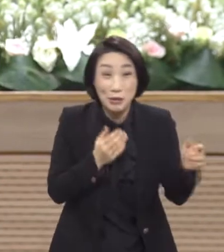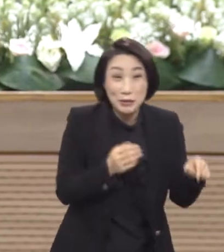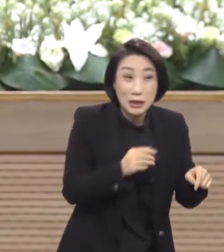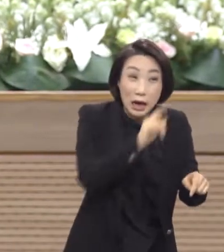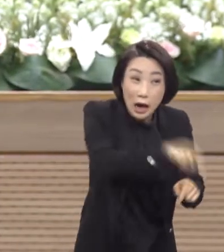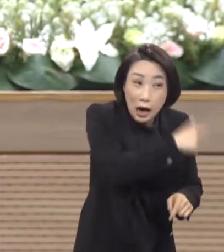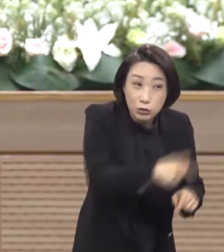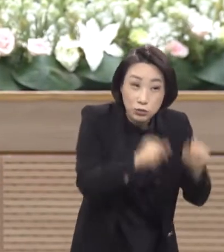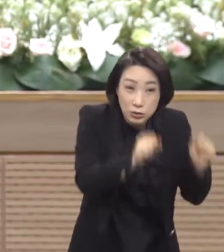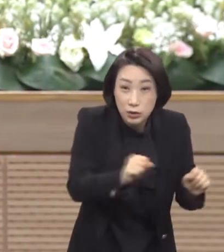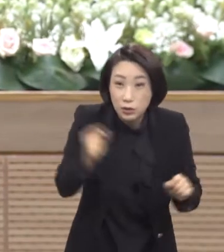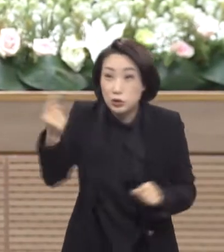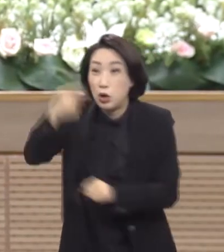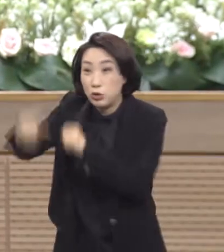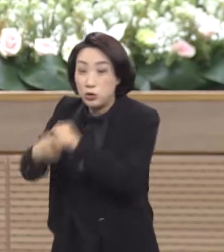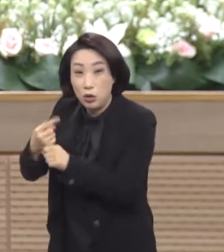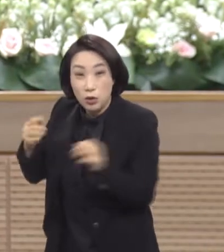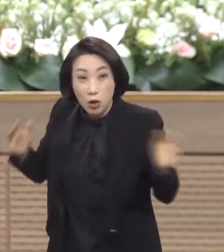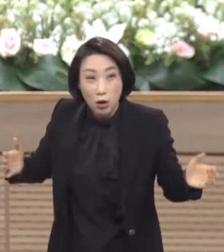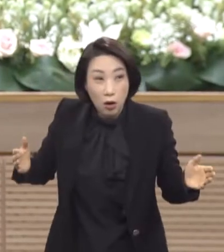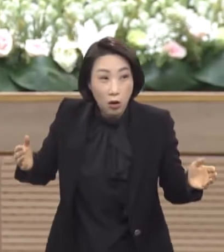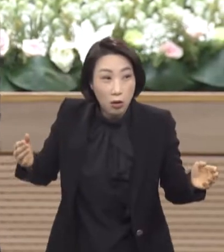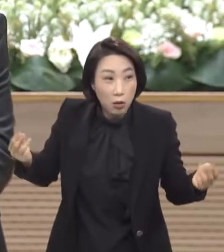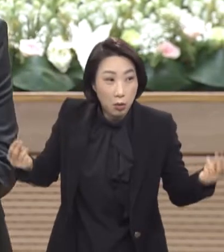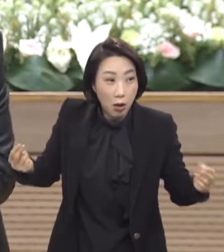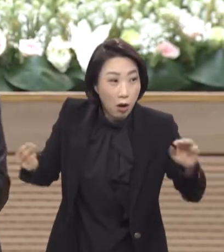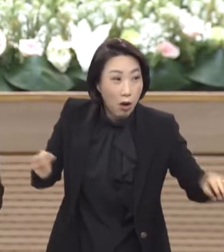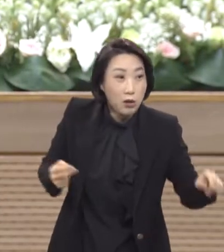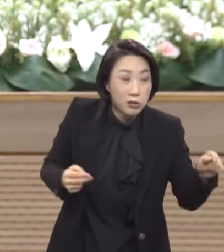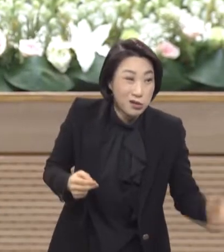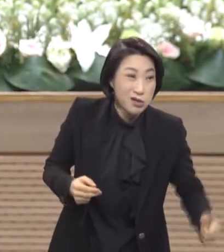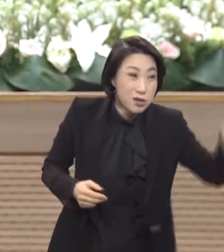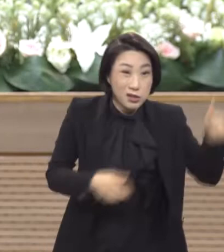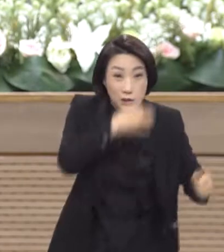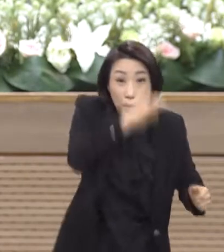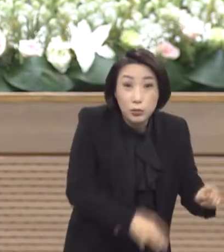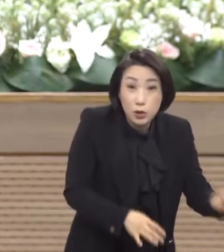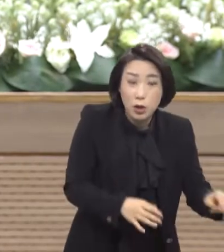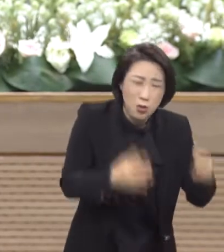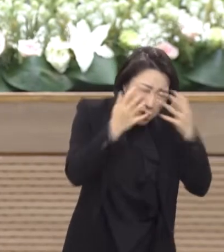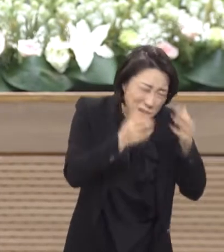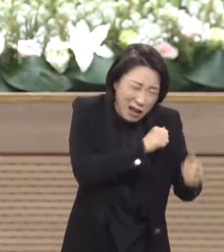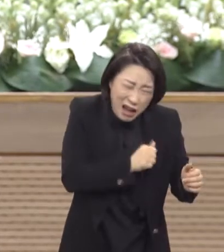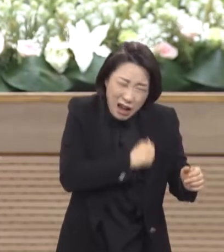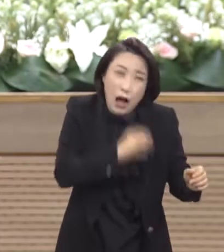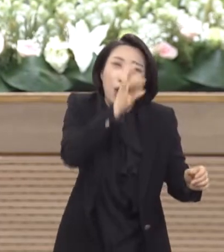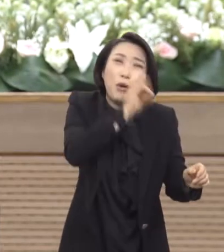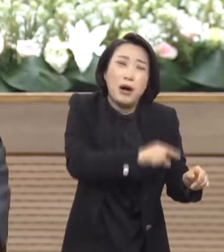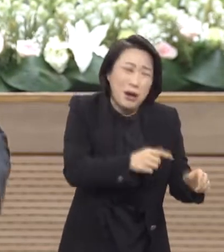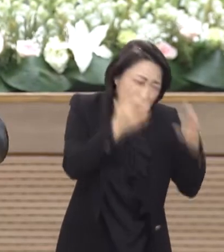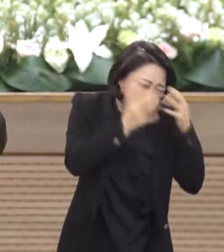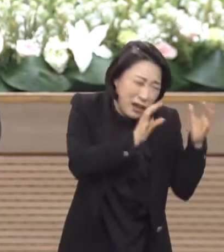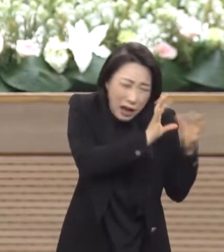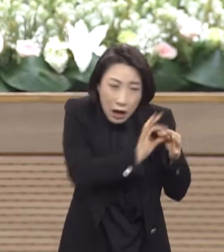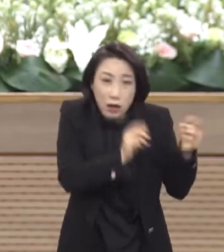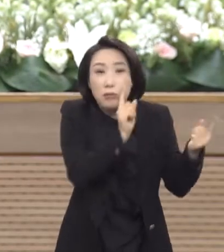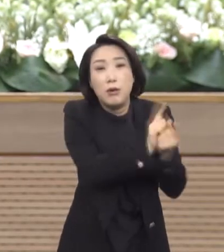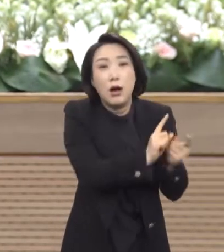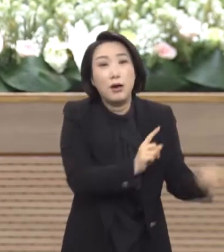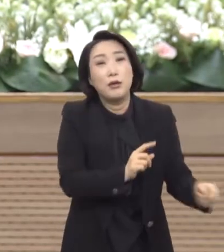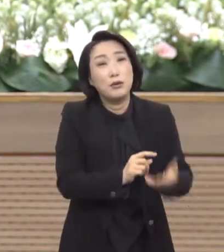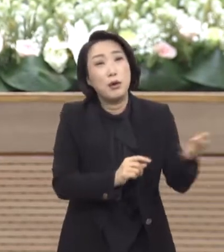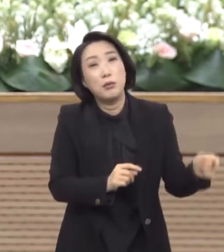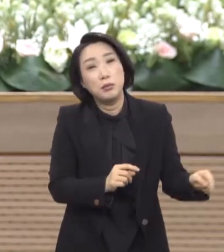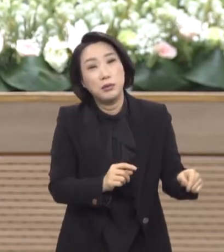보내기가 천년보다 힘들고 견딜 수 없는 고통을 견뎌야 될 때 말지